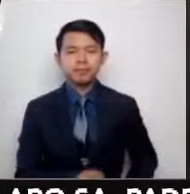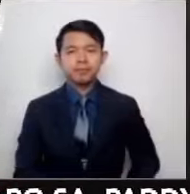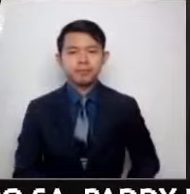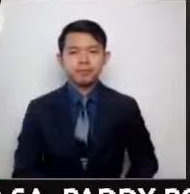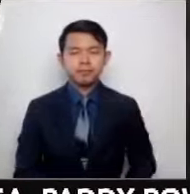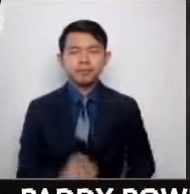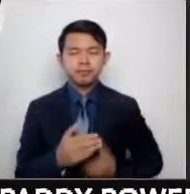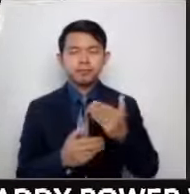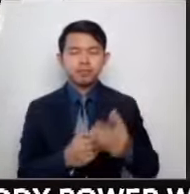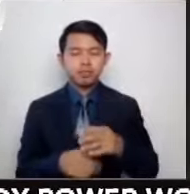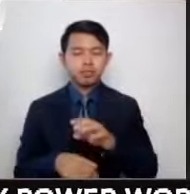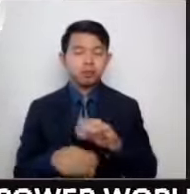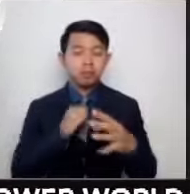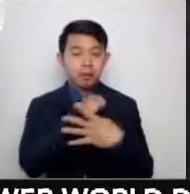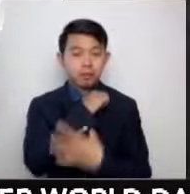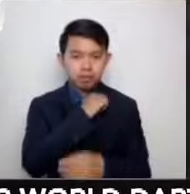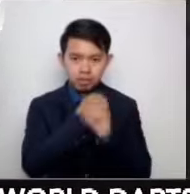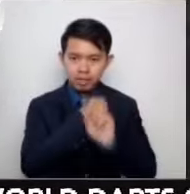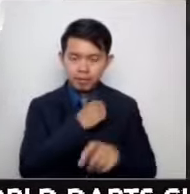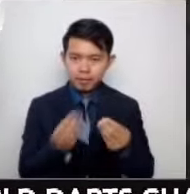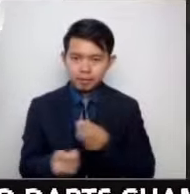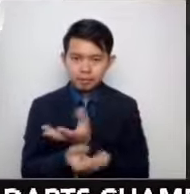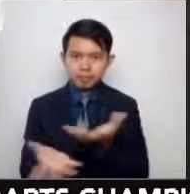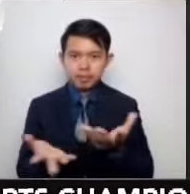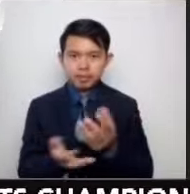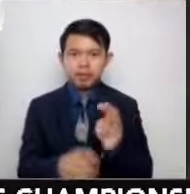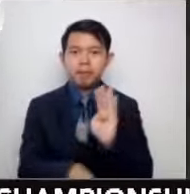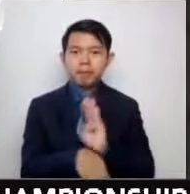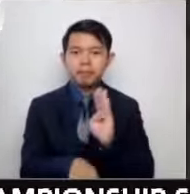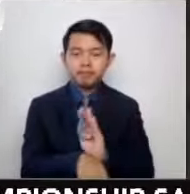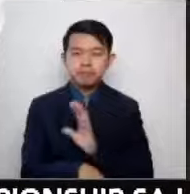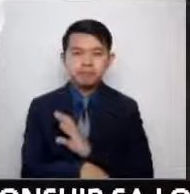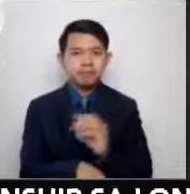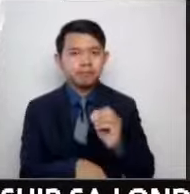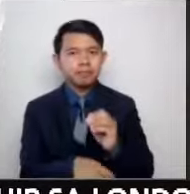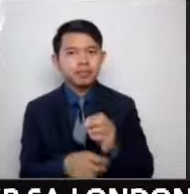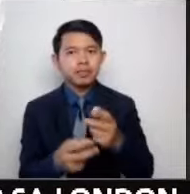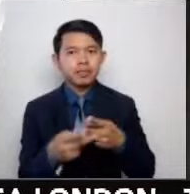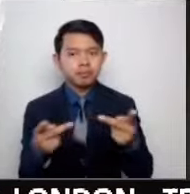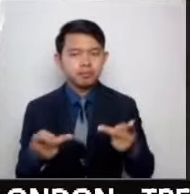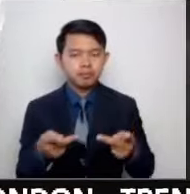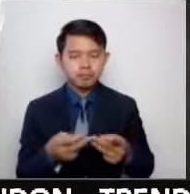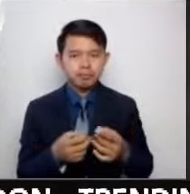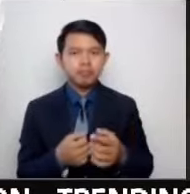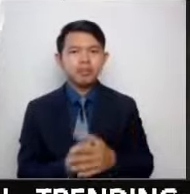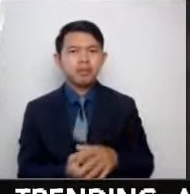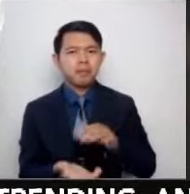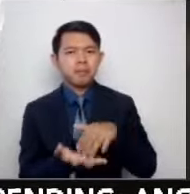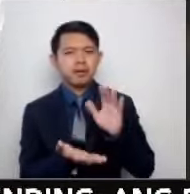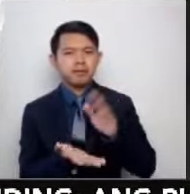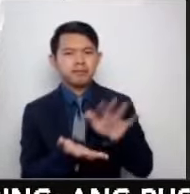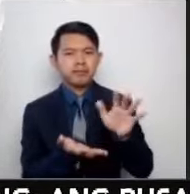ano, ng mga negosyo, saka ano, yung pwesto. Mahal, mahal ang bilihin.